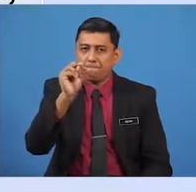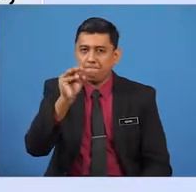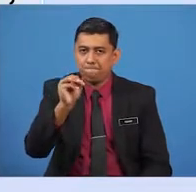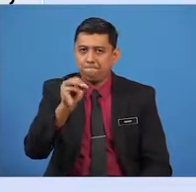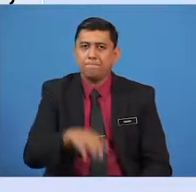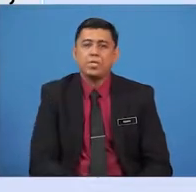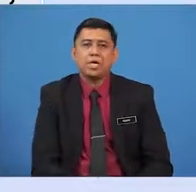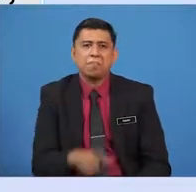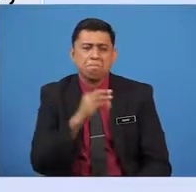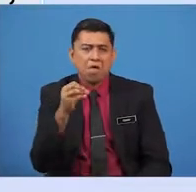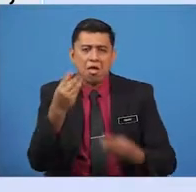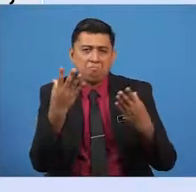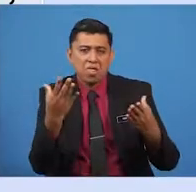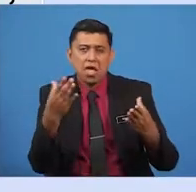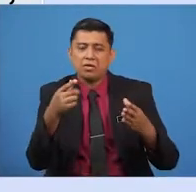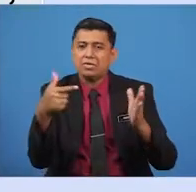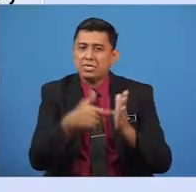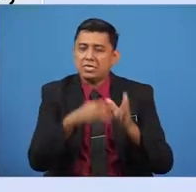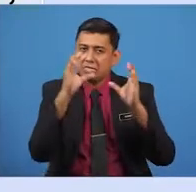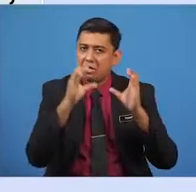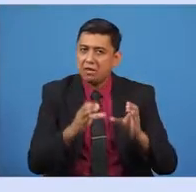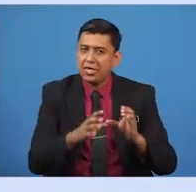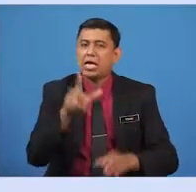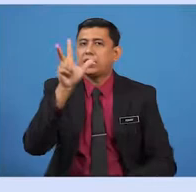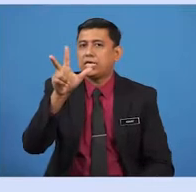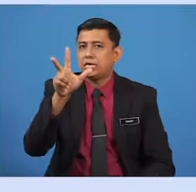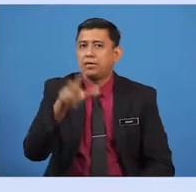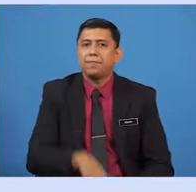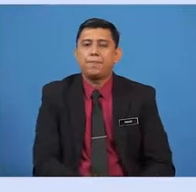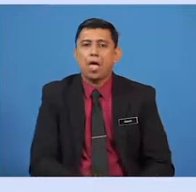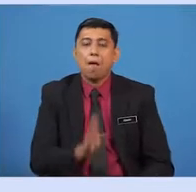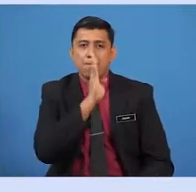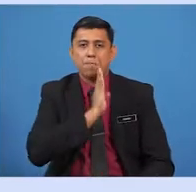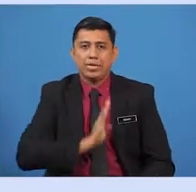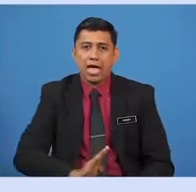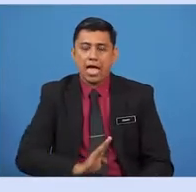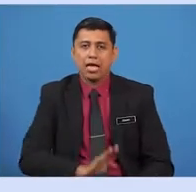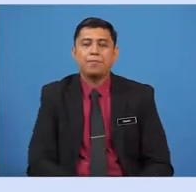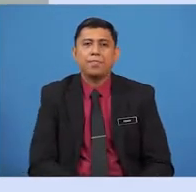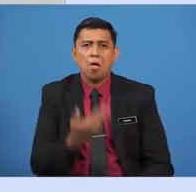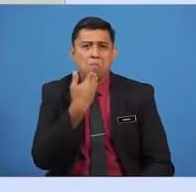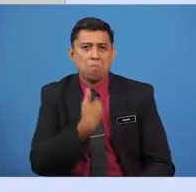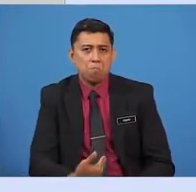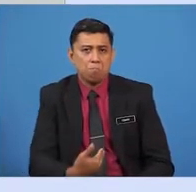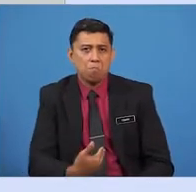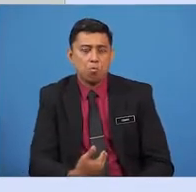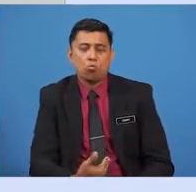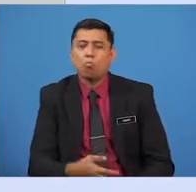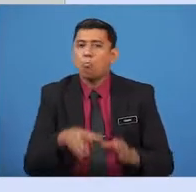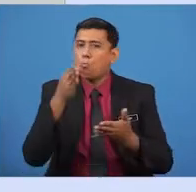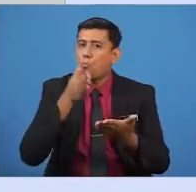pil pencegah kehamilan. Dan teknik yang ketiga ialah pembedahan. Memotong tiub